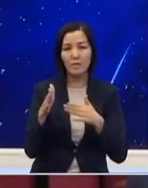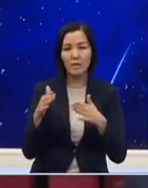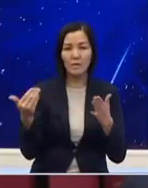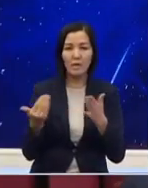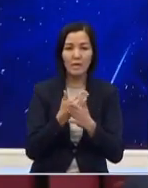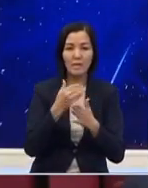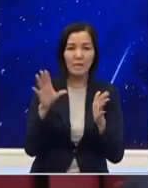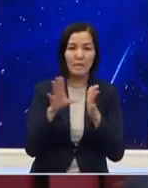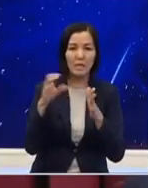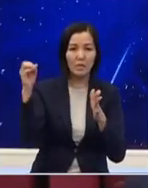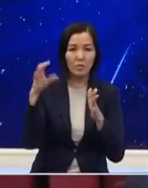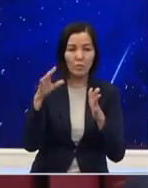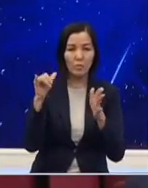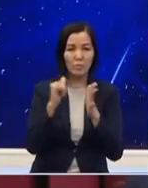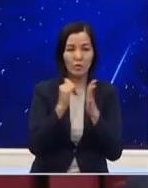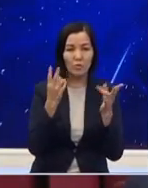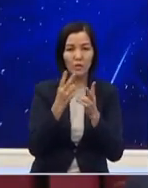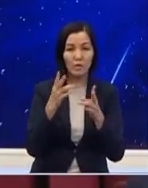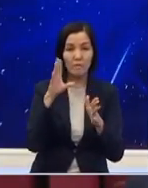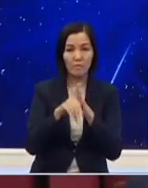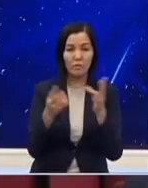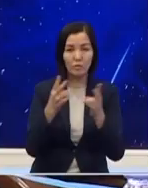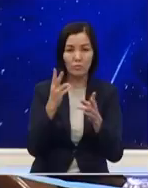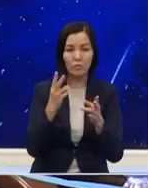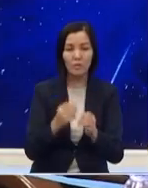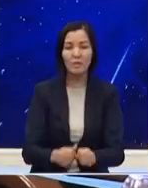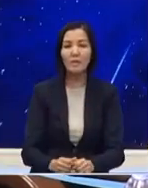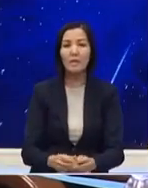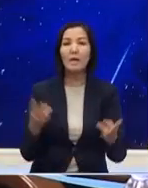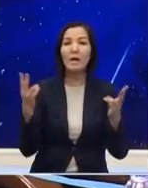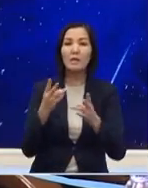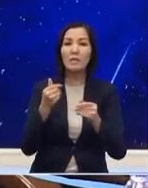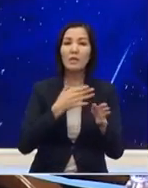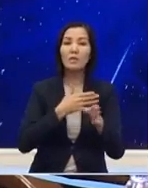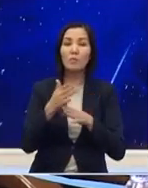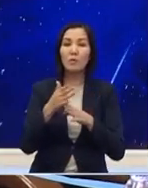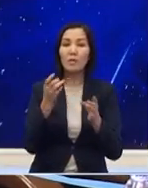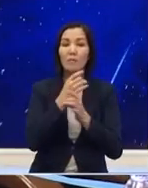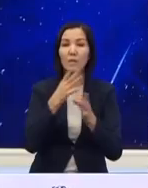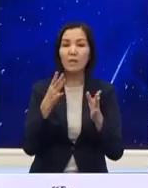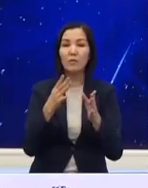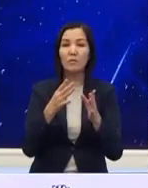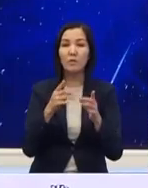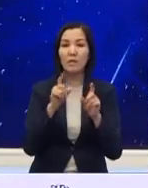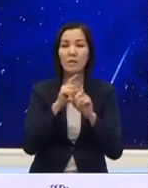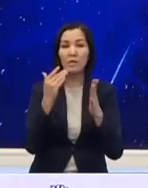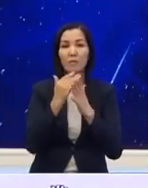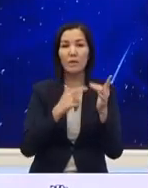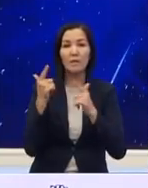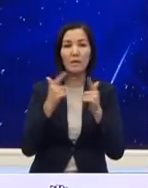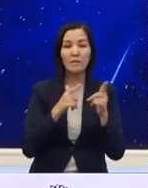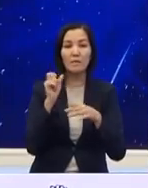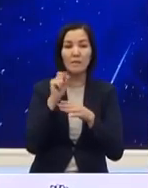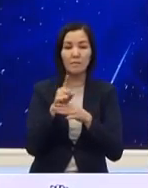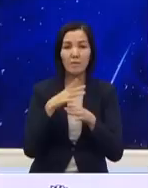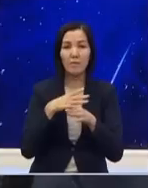освещение замена 26 миллион, 26 миллион. Ключи де тоже самое. Қажет қаржы бөлінеді. Ақын мерейтойына орай кешенді бағдарлама әзірлеңдер деген